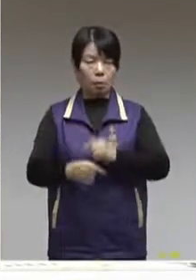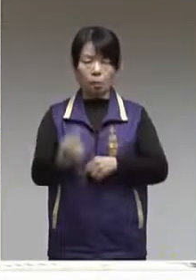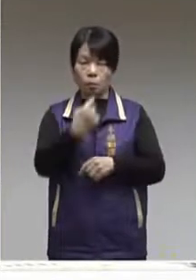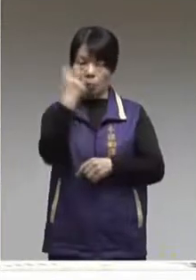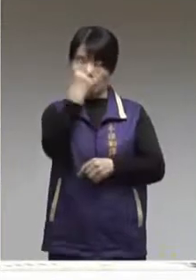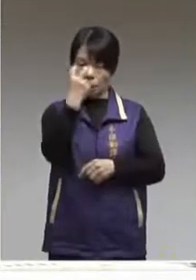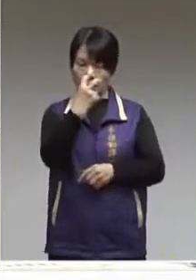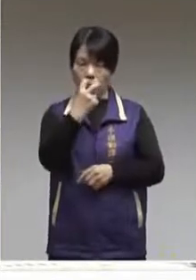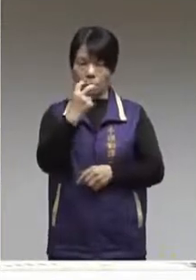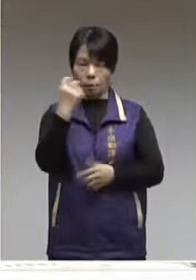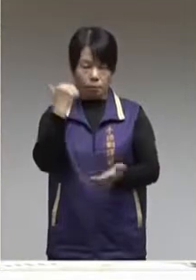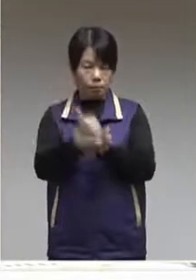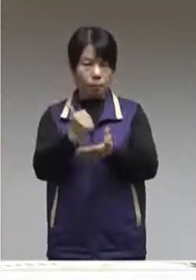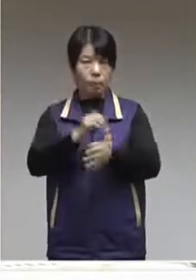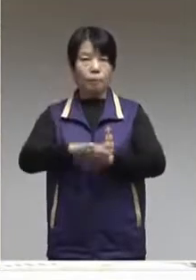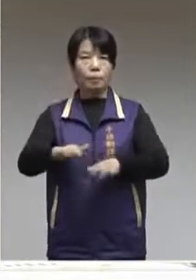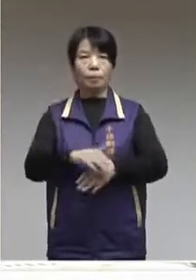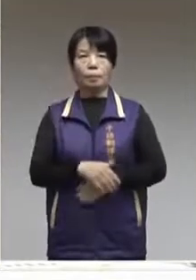现。